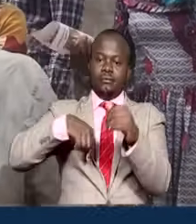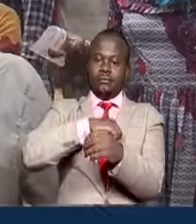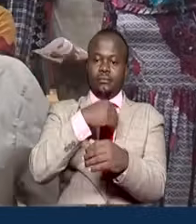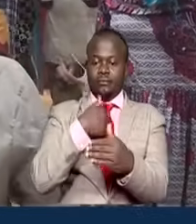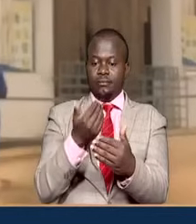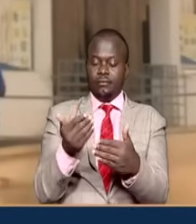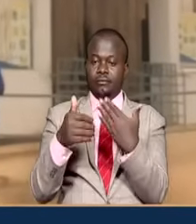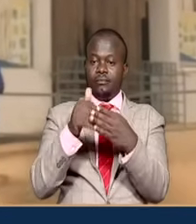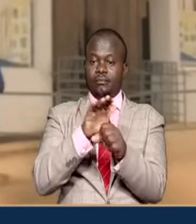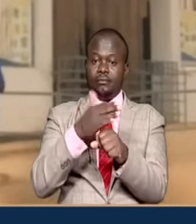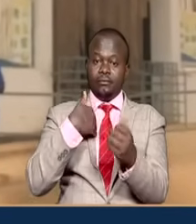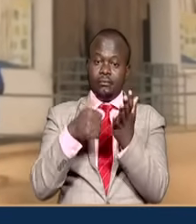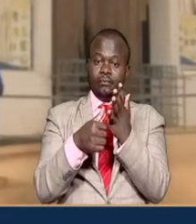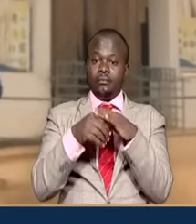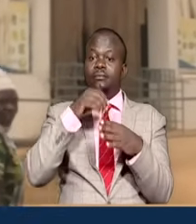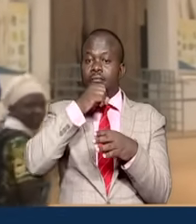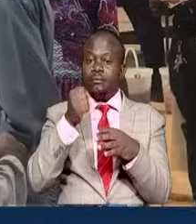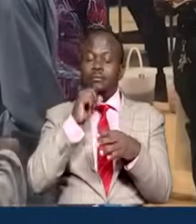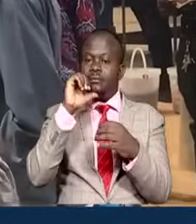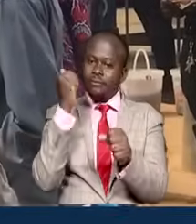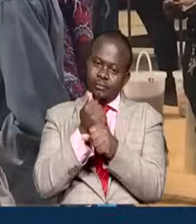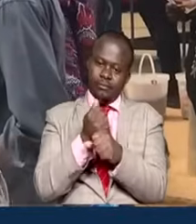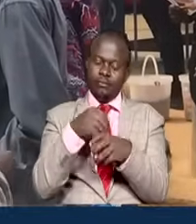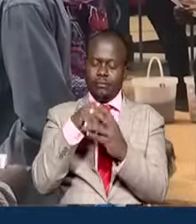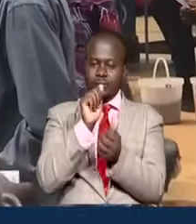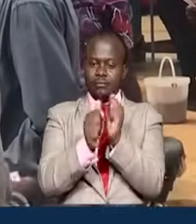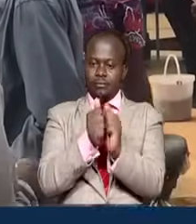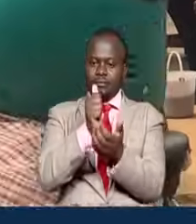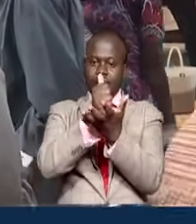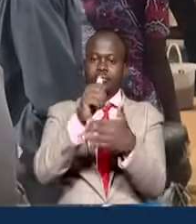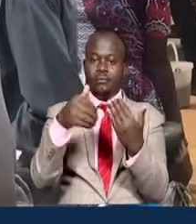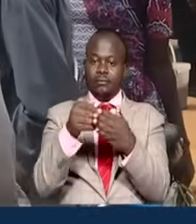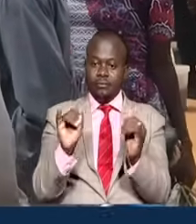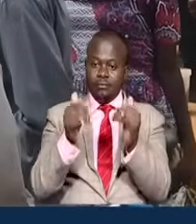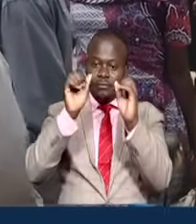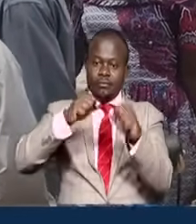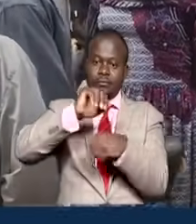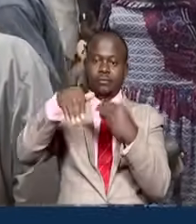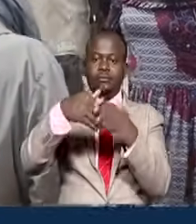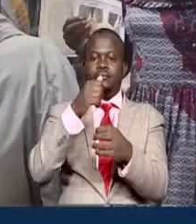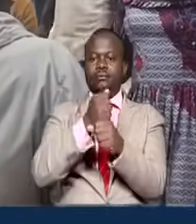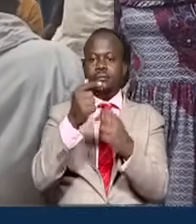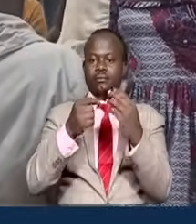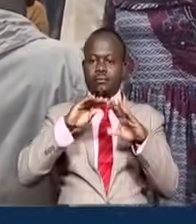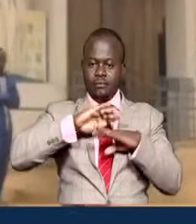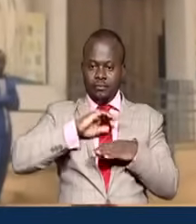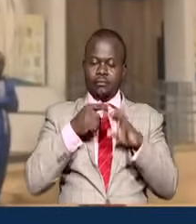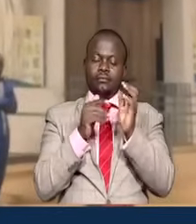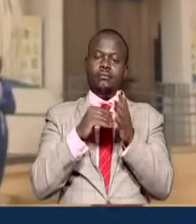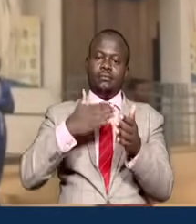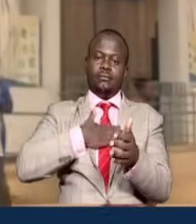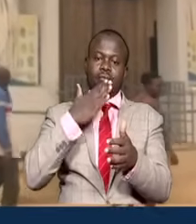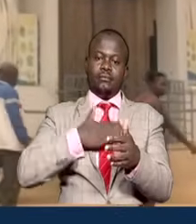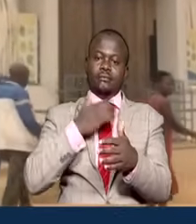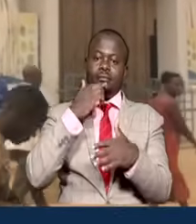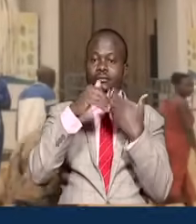bameze nabi, umusaza ntabwo atagize pe mu kubarwanaho, yagerageje ibishoboka byose, yakoze ibintu bihagije, gusa turishimye kuba hari